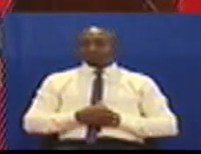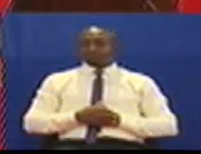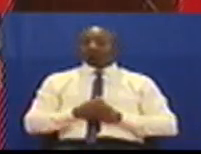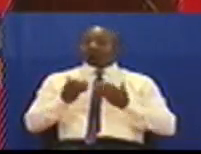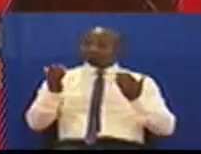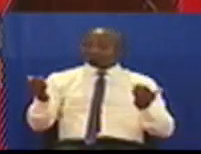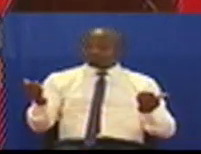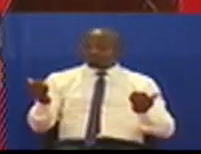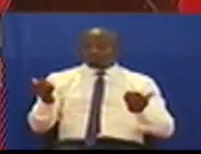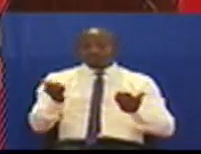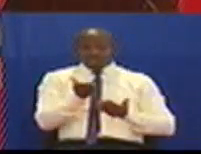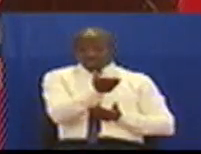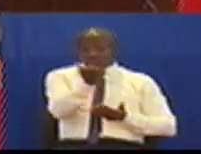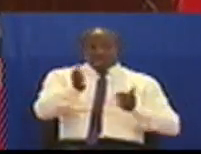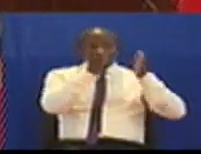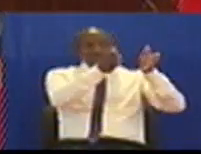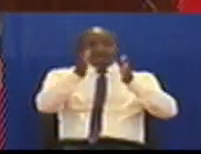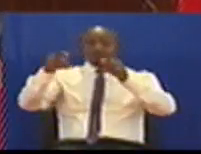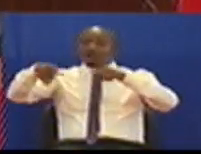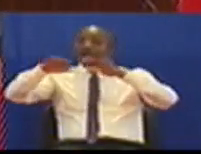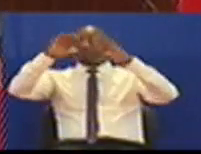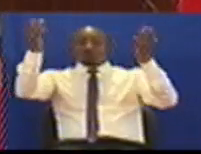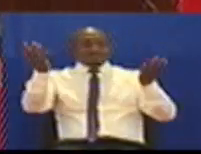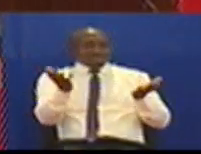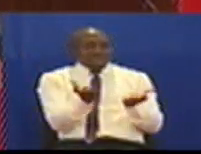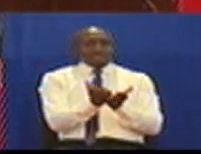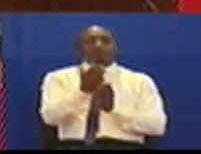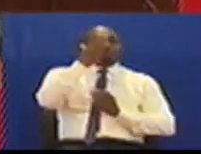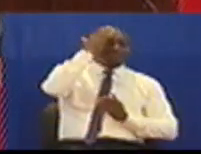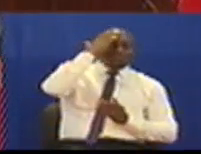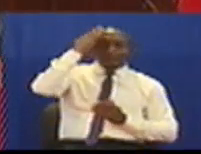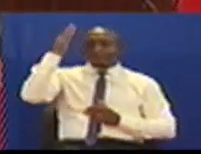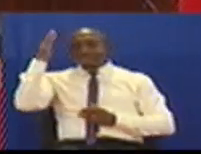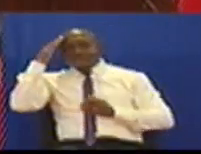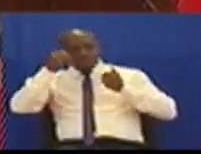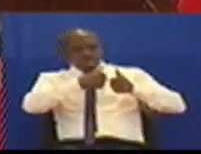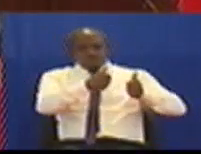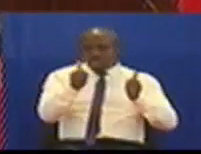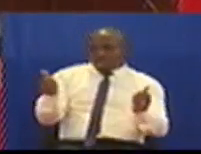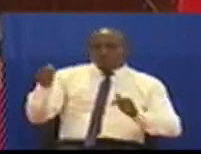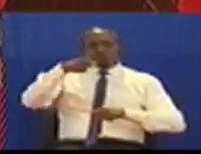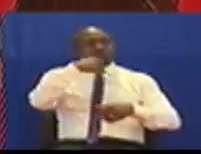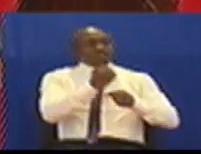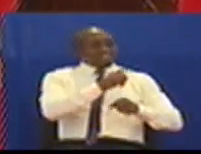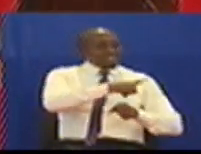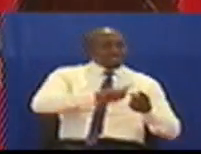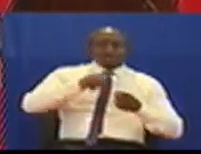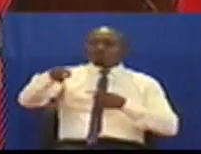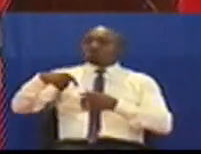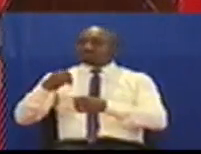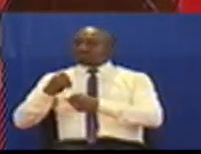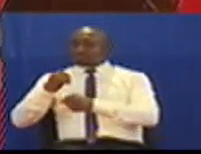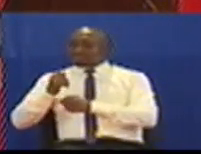kwamba wenyewe nyie binadamu hapa hapa duniani mnajuana na mnafahamiana kwamba huyu anafanya nini na huyu yuko vipi.